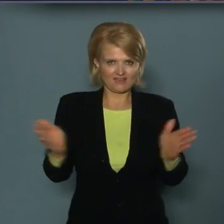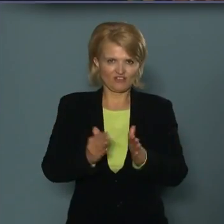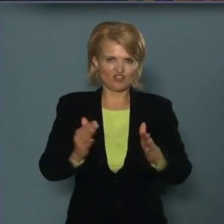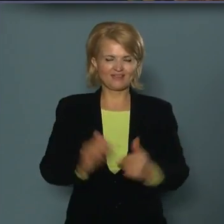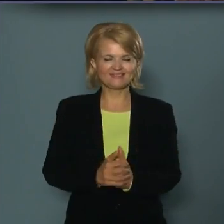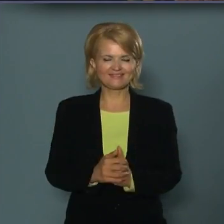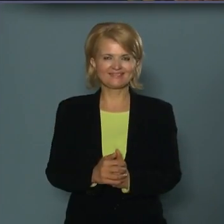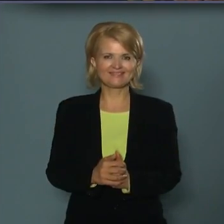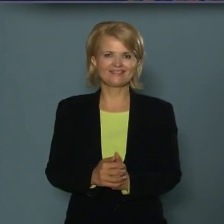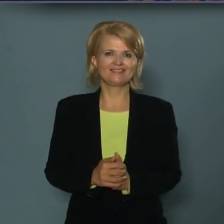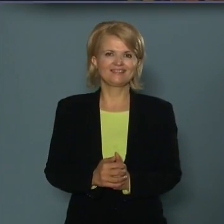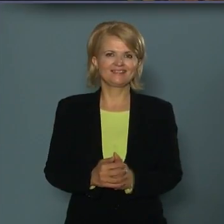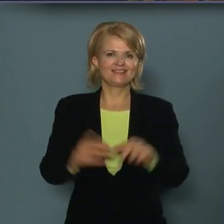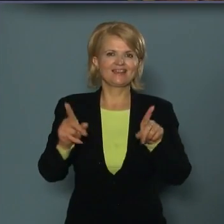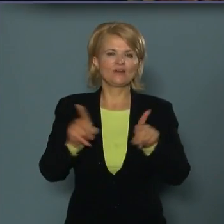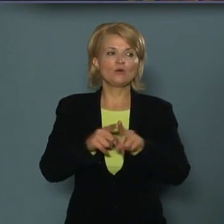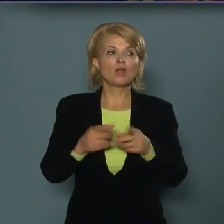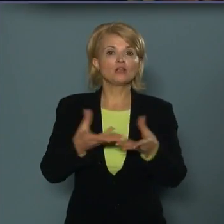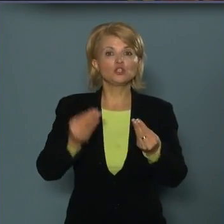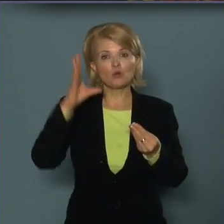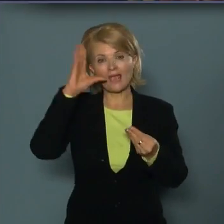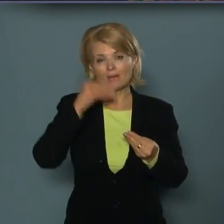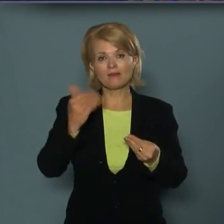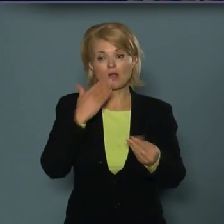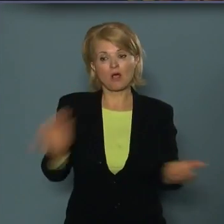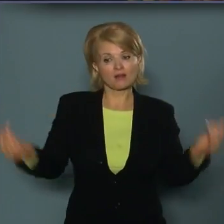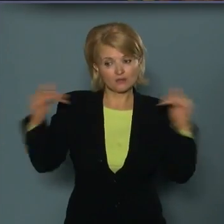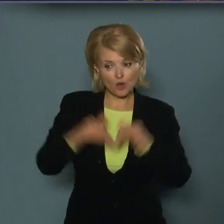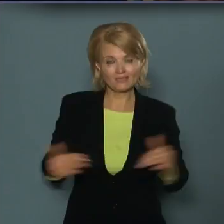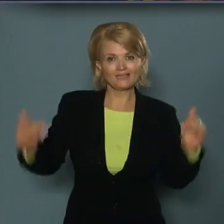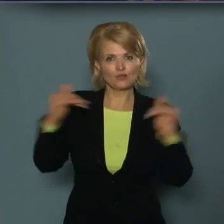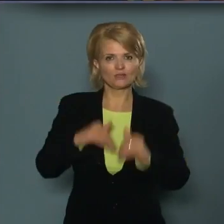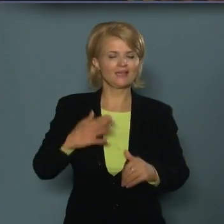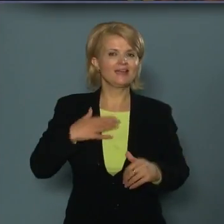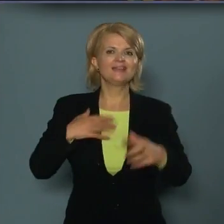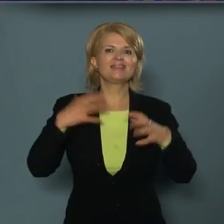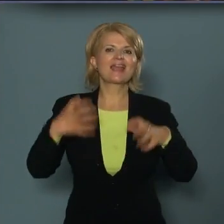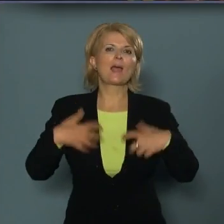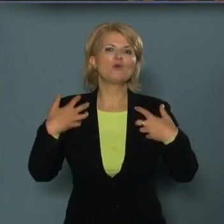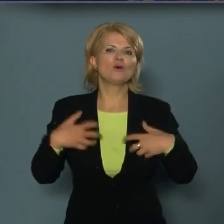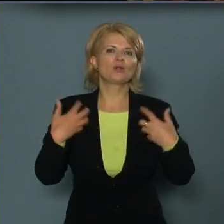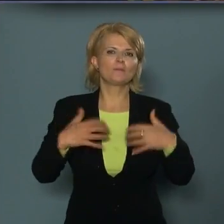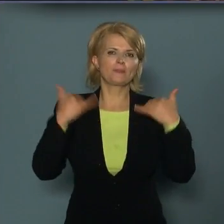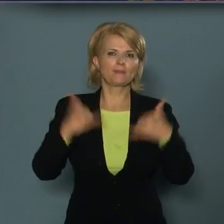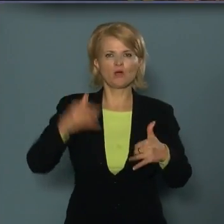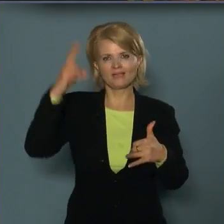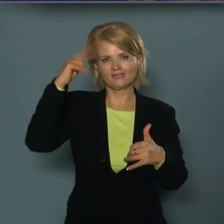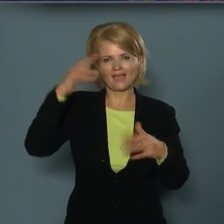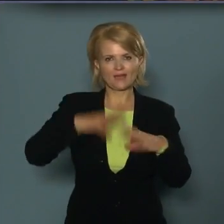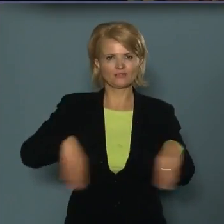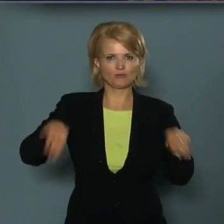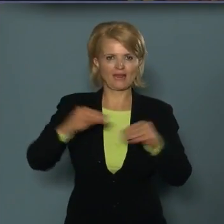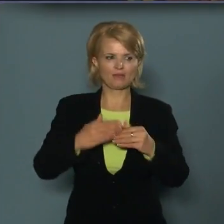szűknek bizonyul. Olyan sokan érdeklődnek iránta, és az külön öröm nekem, hogy a mai diákok